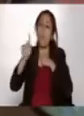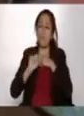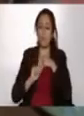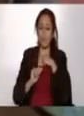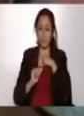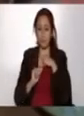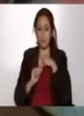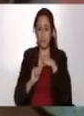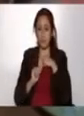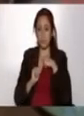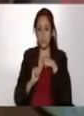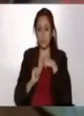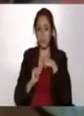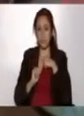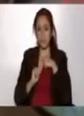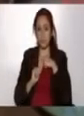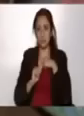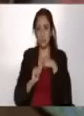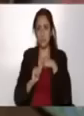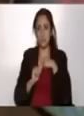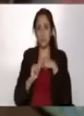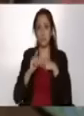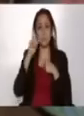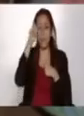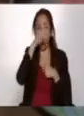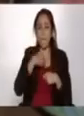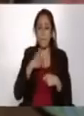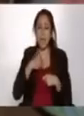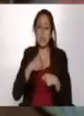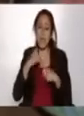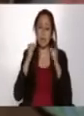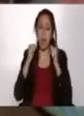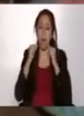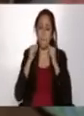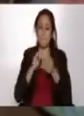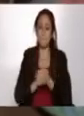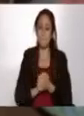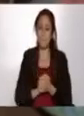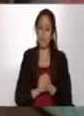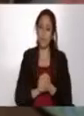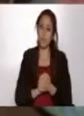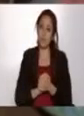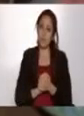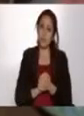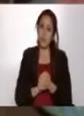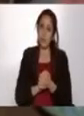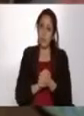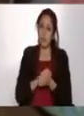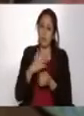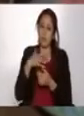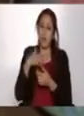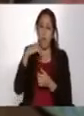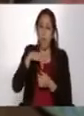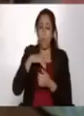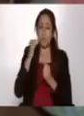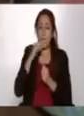في حبيبي. يا استاذ عمرو ما حدش هيحسني، ما حدش هيحسني ولا حد يحس اللي جواي لما تفتكر